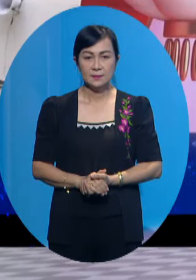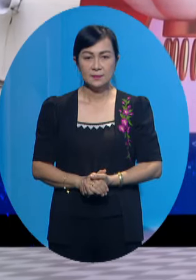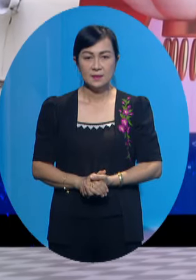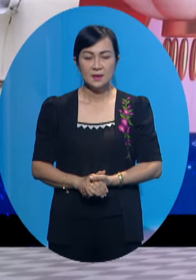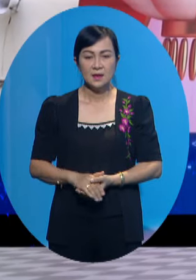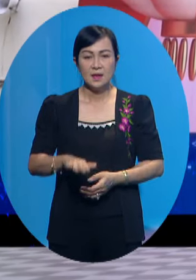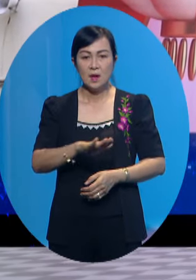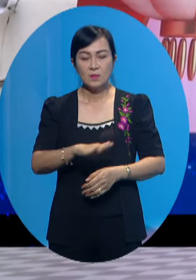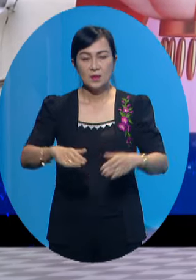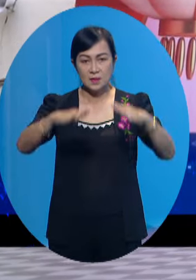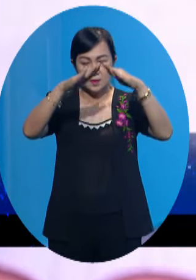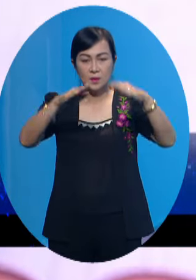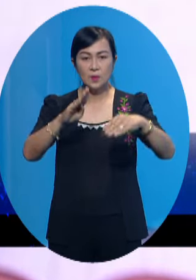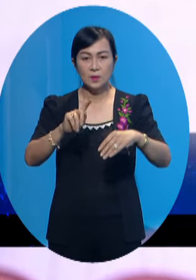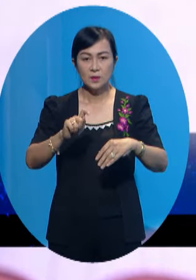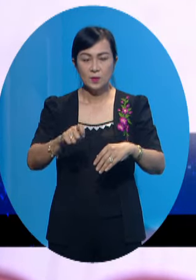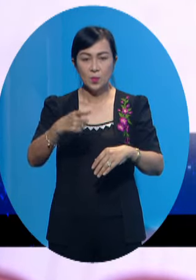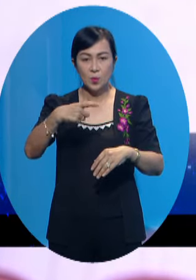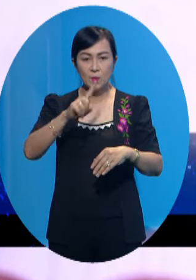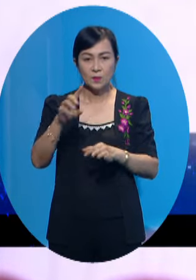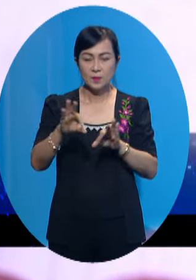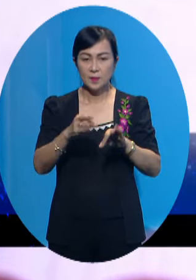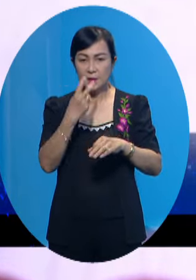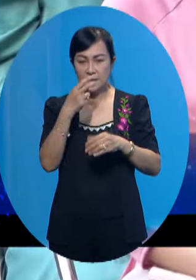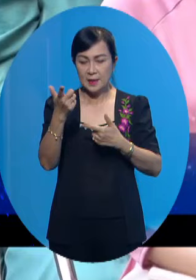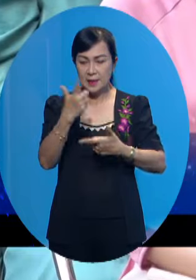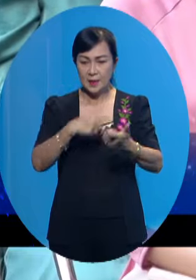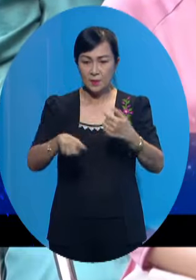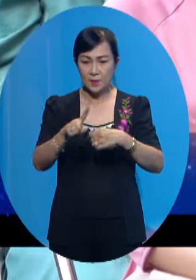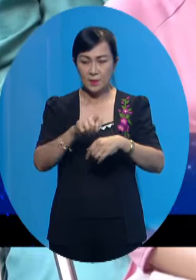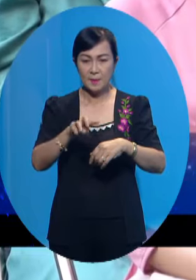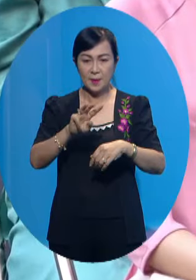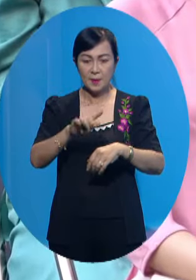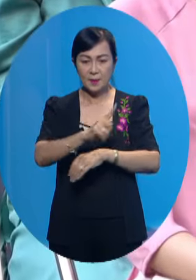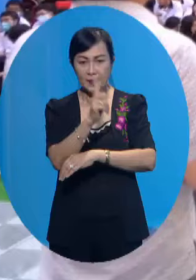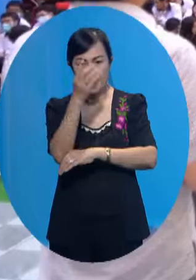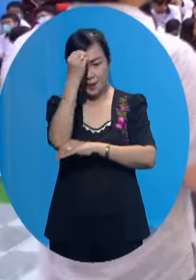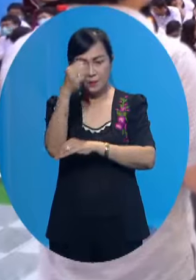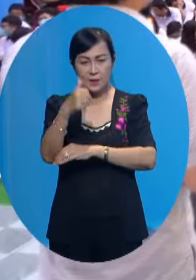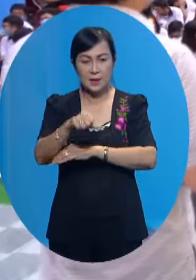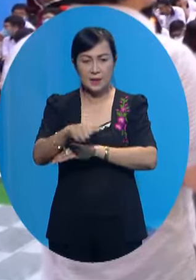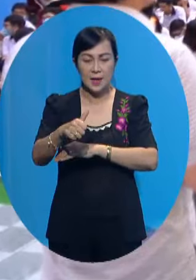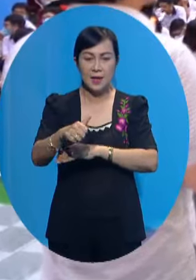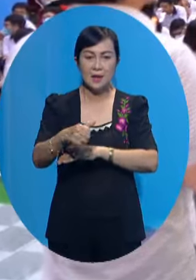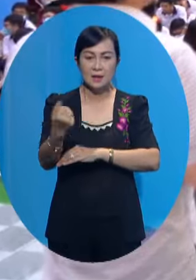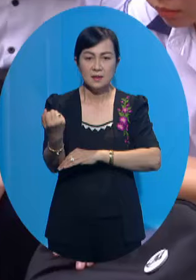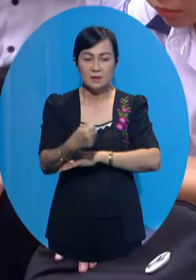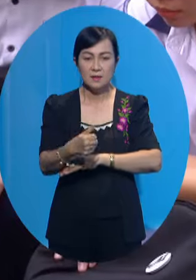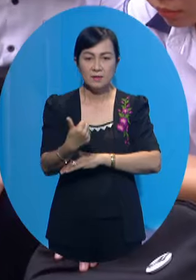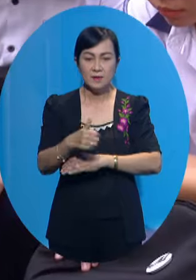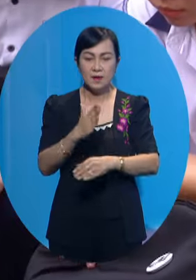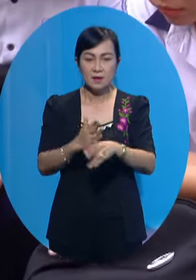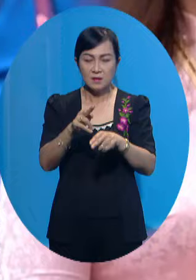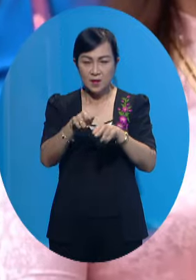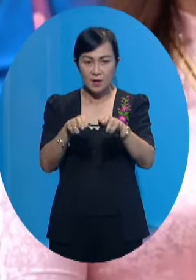trò trường Trung học phổ thông Bùi Thị Xuân, quận 1, thành phố Hồ Chí Minh đã cùng nhìn lại hành trình hơn 135 ngày học để đánh giá những mặt đạt được và những mặt cần